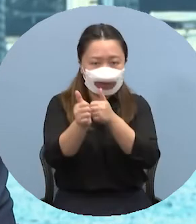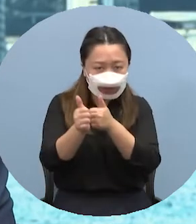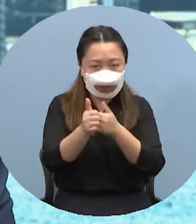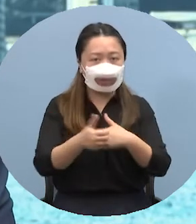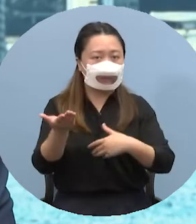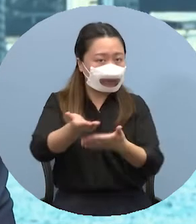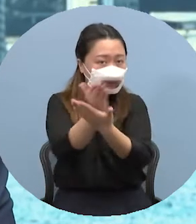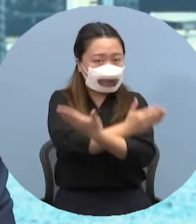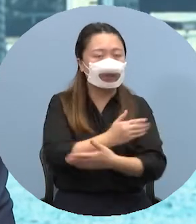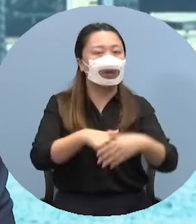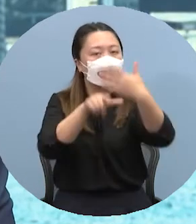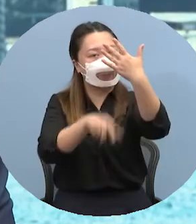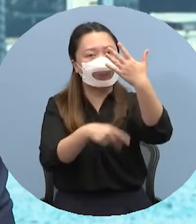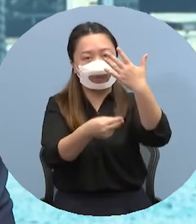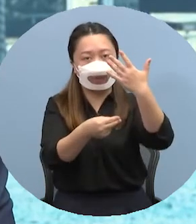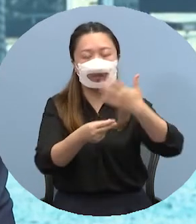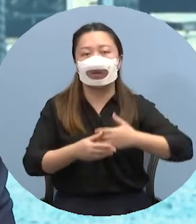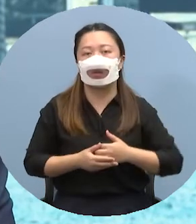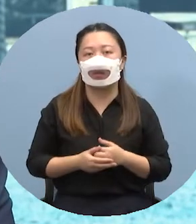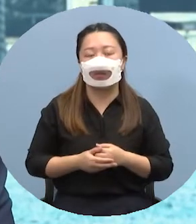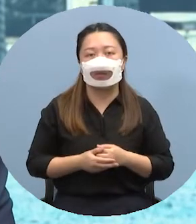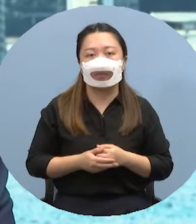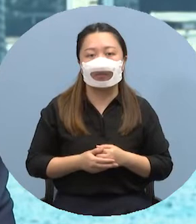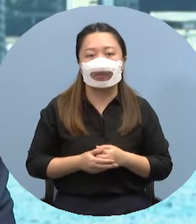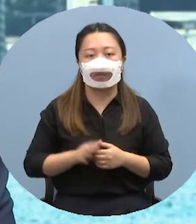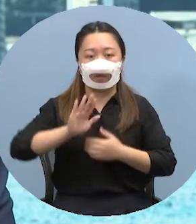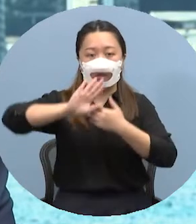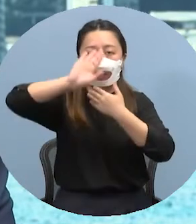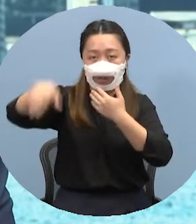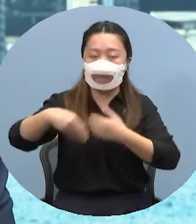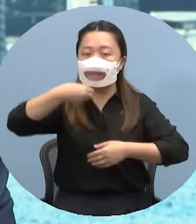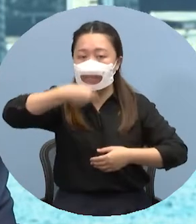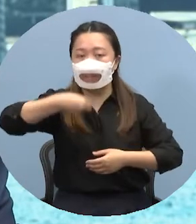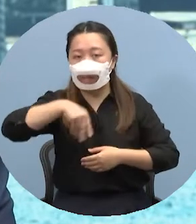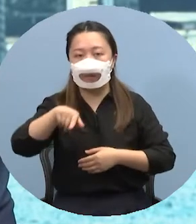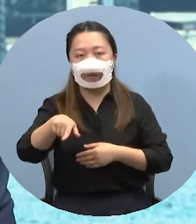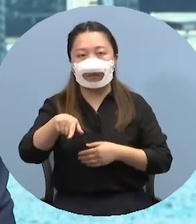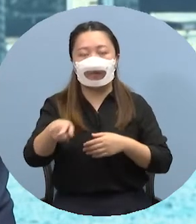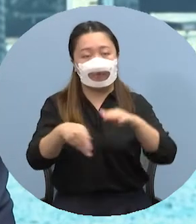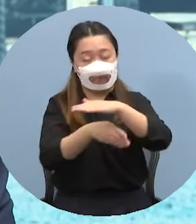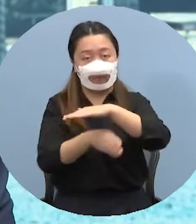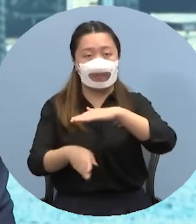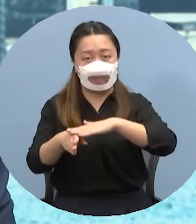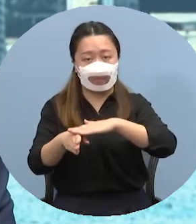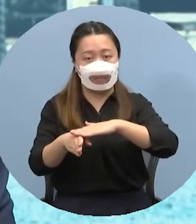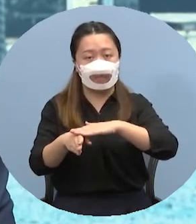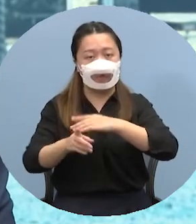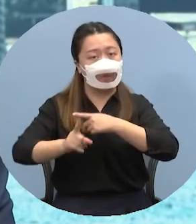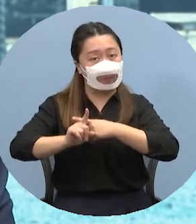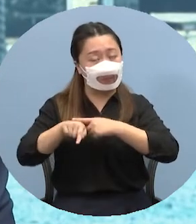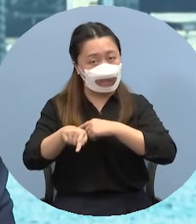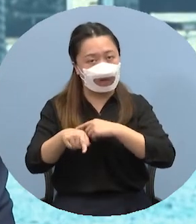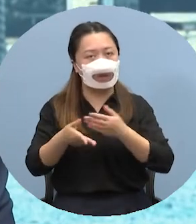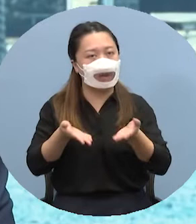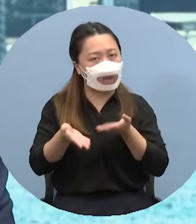喺先前喺5月7日打後咧，曾經係喺相關嘅房間，即係有風險嘅房間